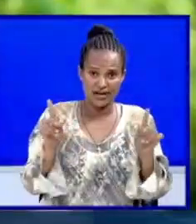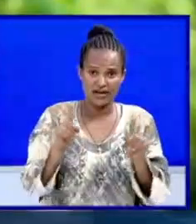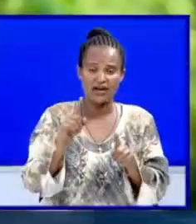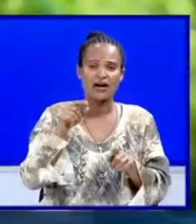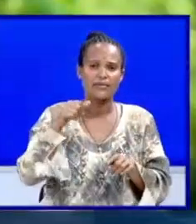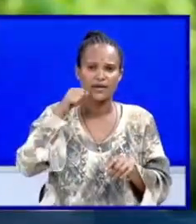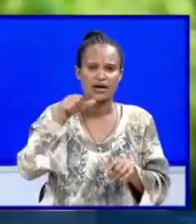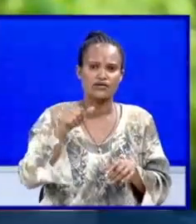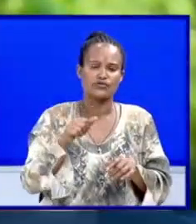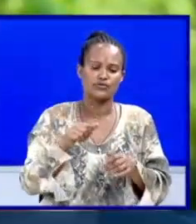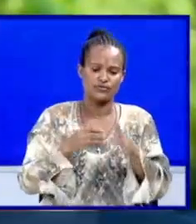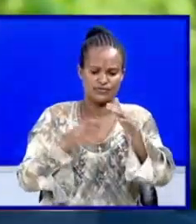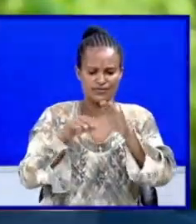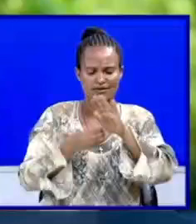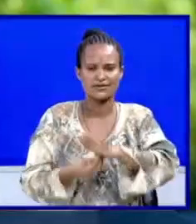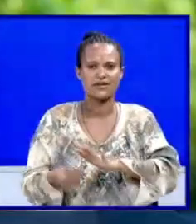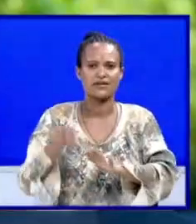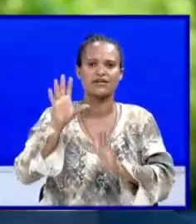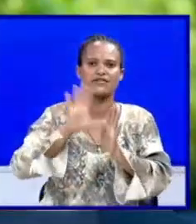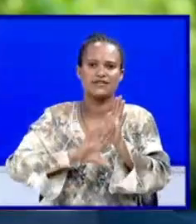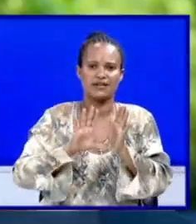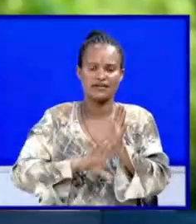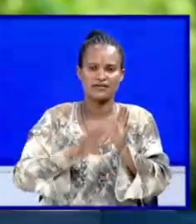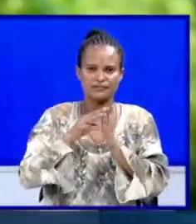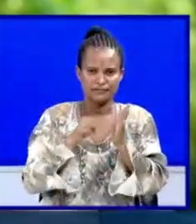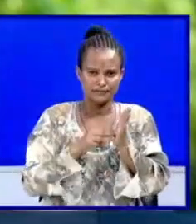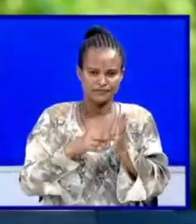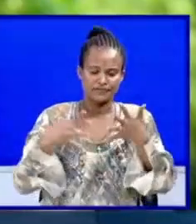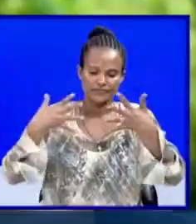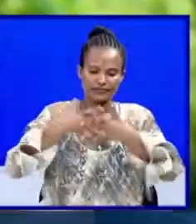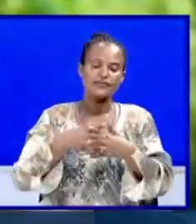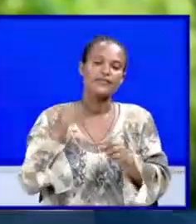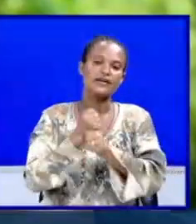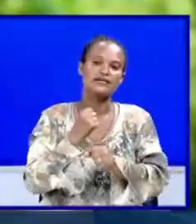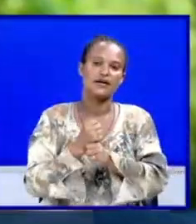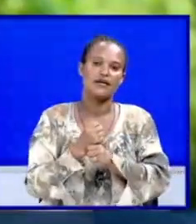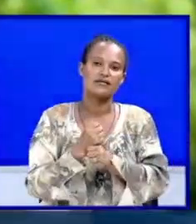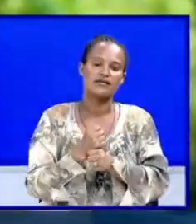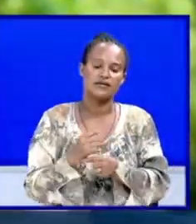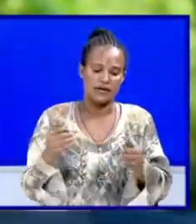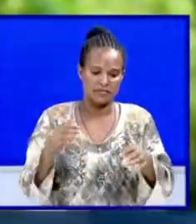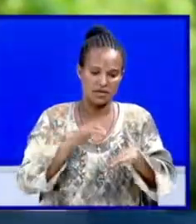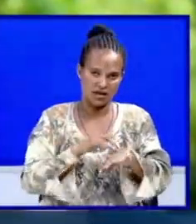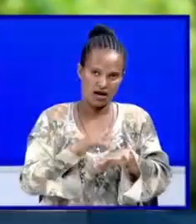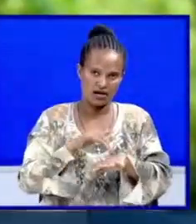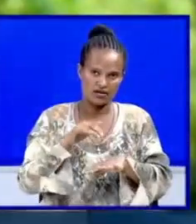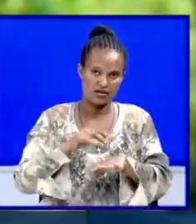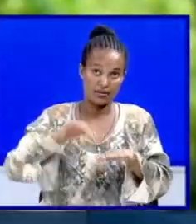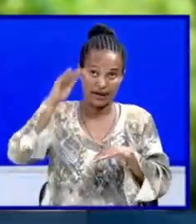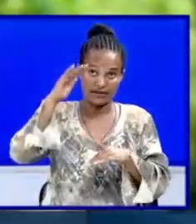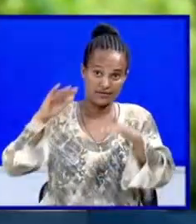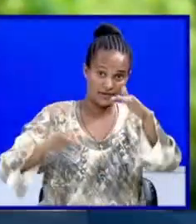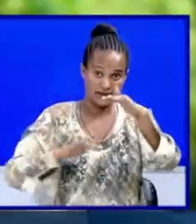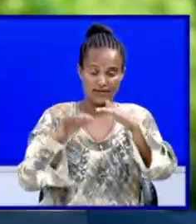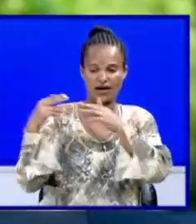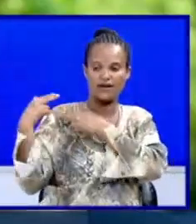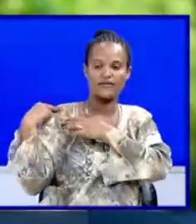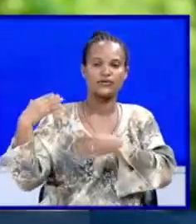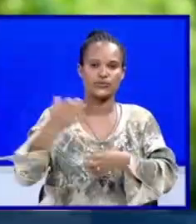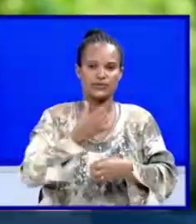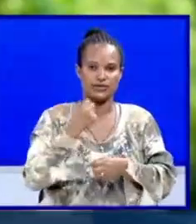ደቂ ኣንስትዮ ዝበፅሑ ግፍዕታት ብኣግባቡ ክፅንዑ እቲ ናይ ምትሕባር ስራሕቲ እቲ ናይ ምልዓል ስራሕቲ ካብ ላዕሊ ስጋዕ ታሕቲ ሓላፍነት